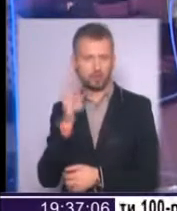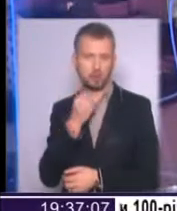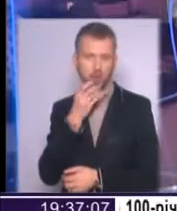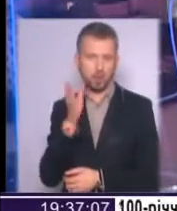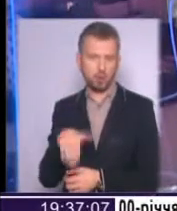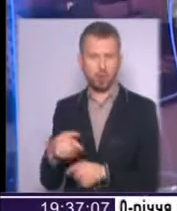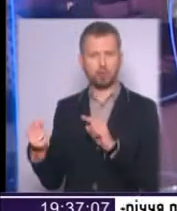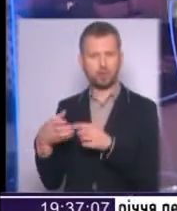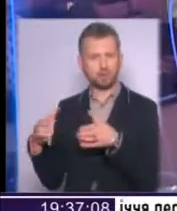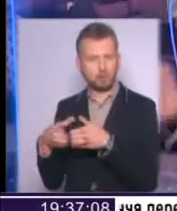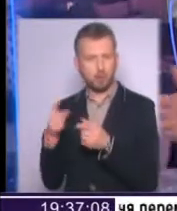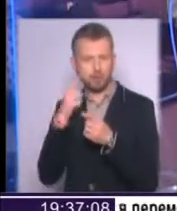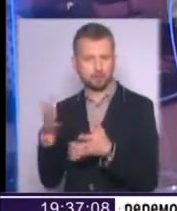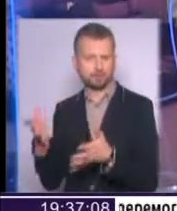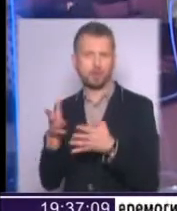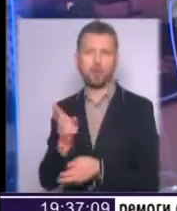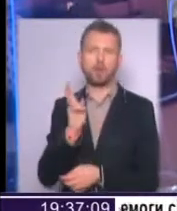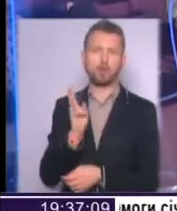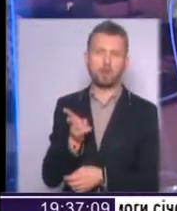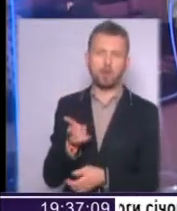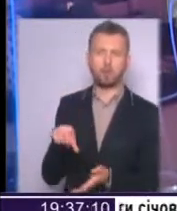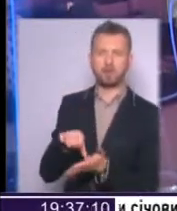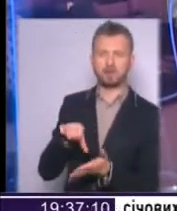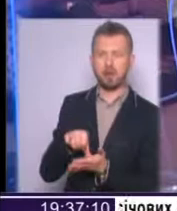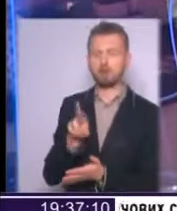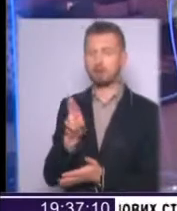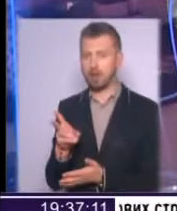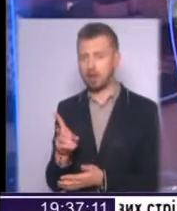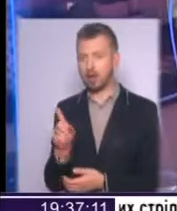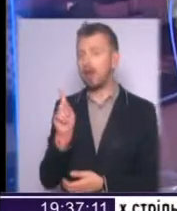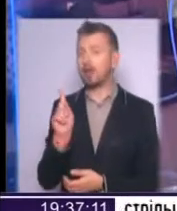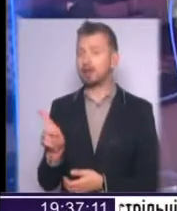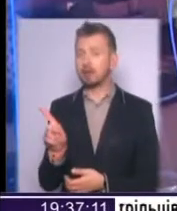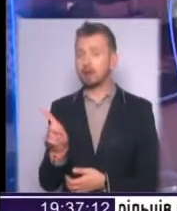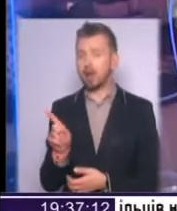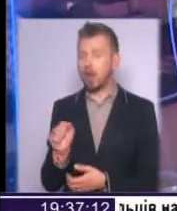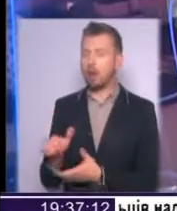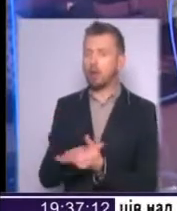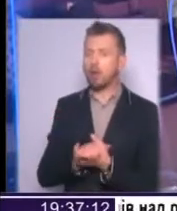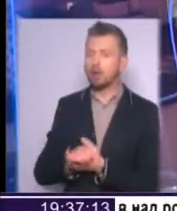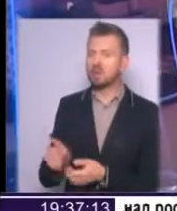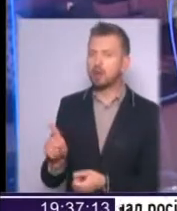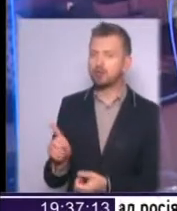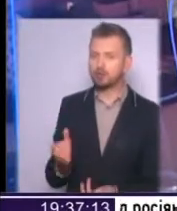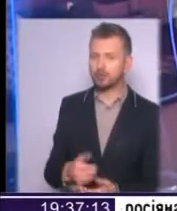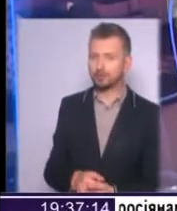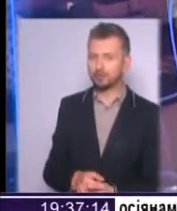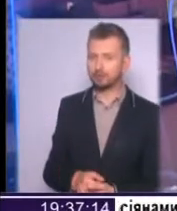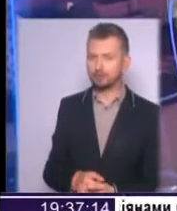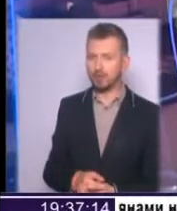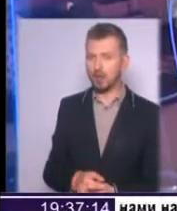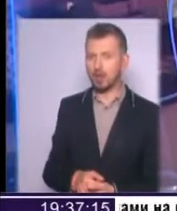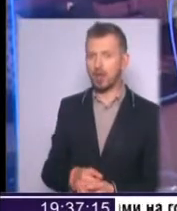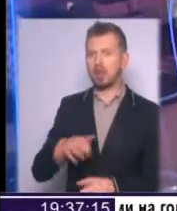опозиційний блок, якби зрозуміло, хто там представлений, як. Але, а коаліція що, да?